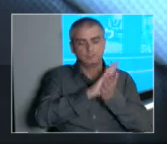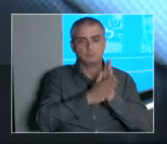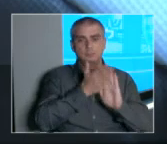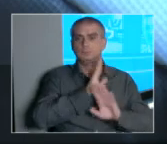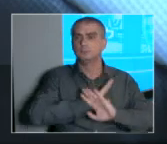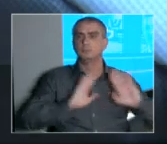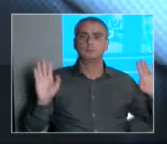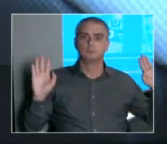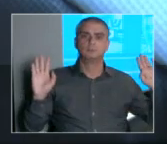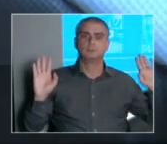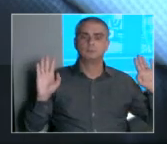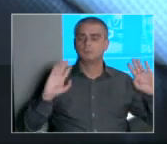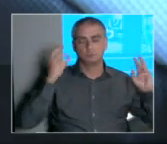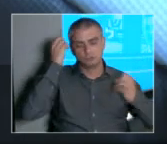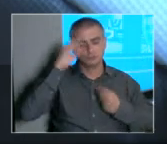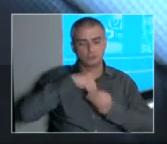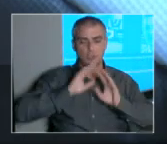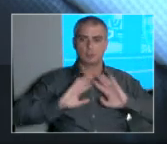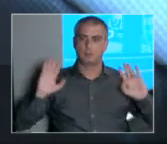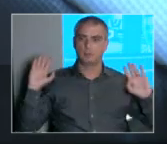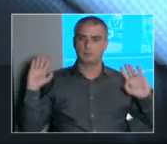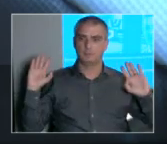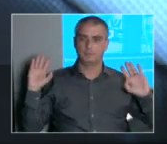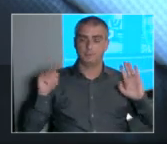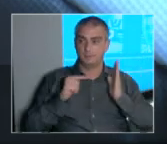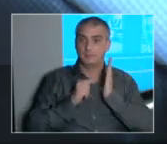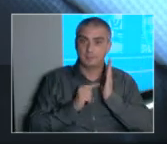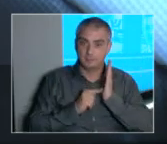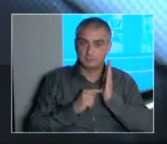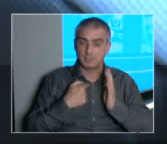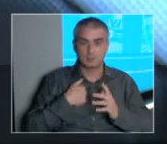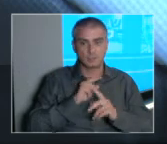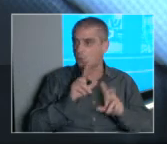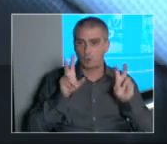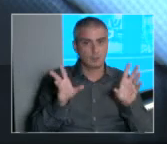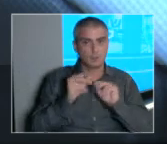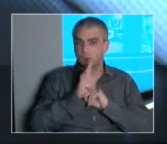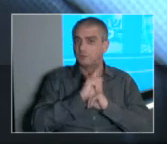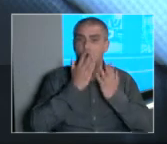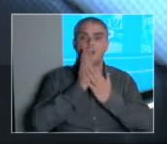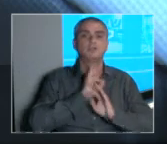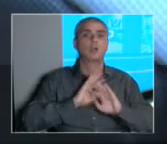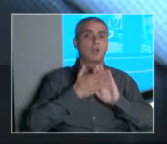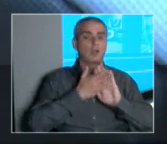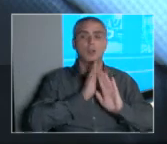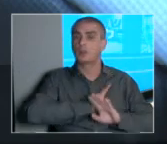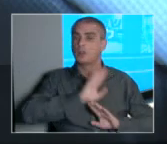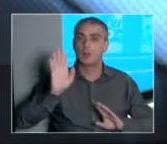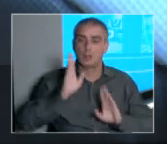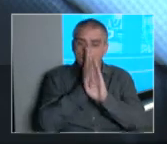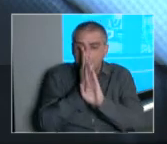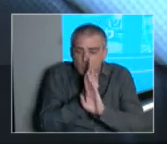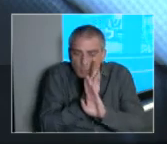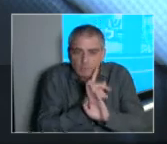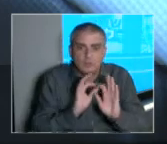בלי חוכמות. בלי שטיקים וטריקים. ולכן, אנחנו לא נשאר בטוב ולא יעזור כל הזה, ולא במחבור